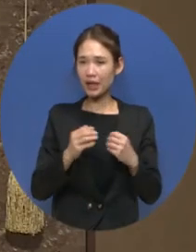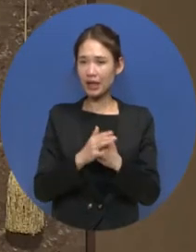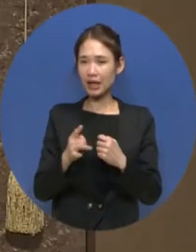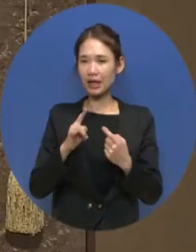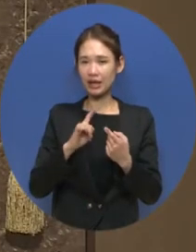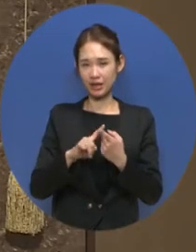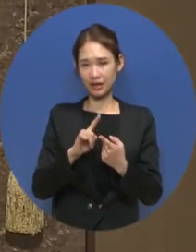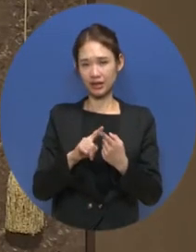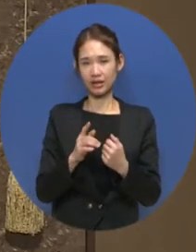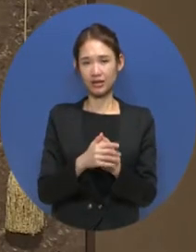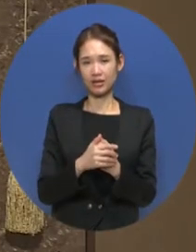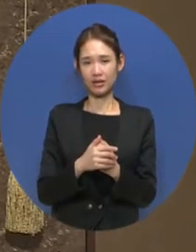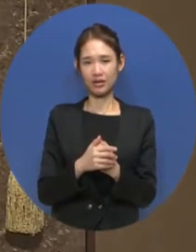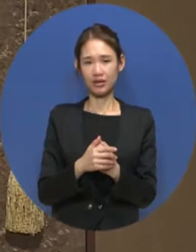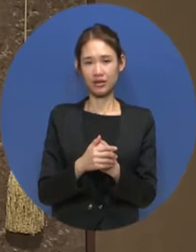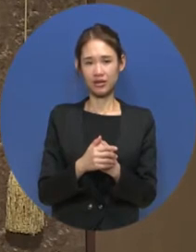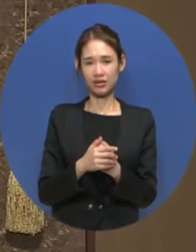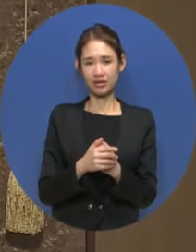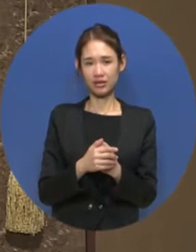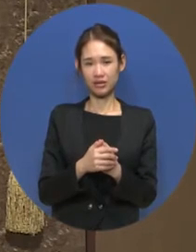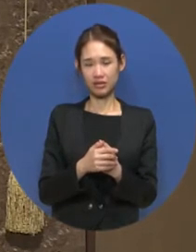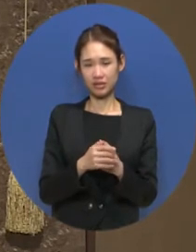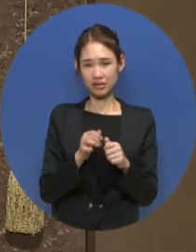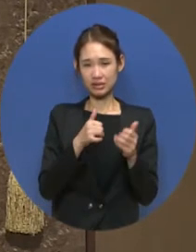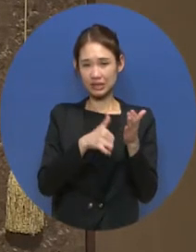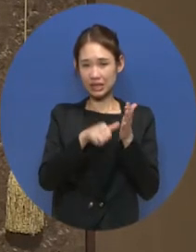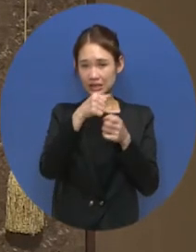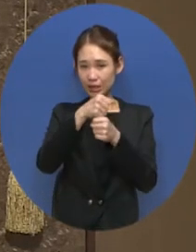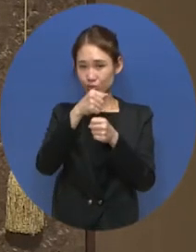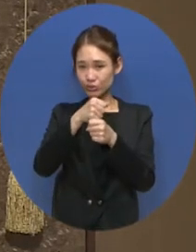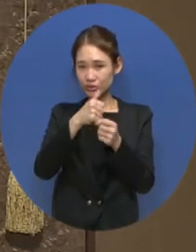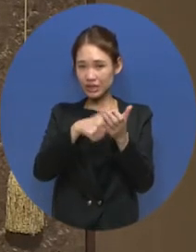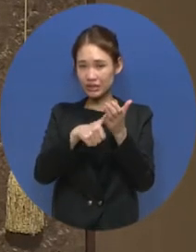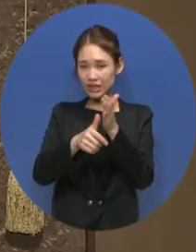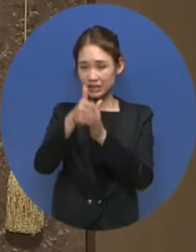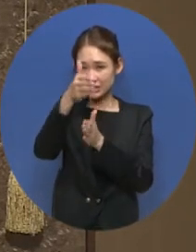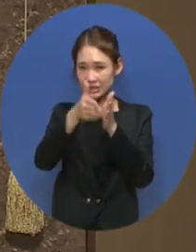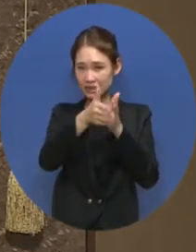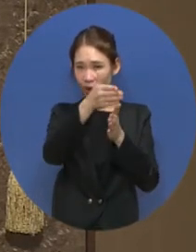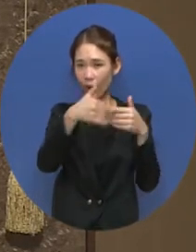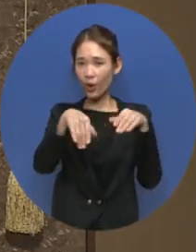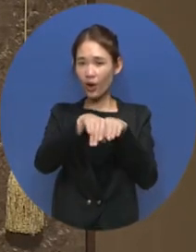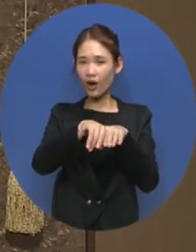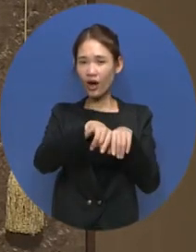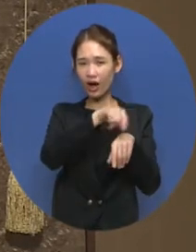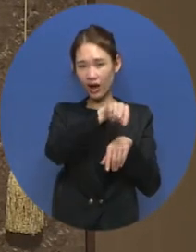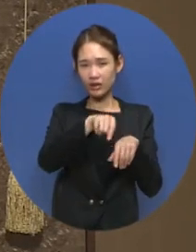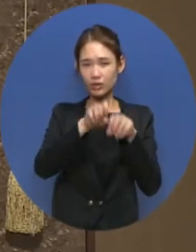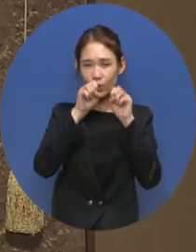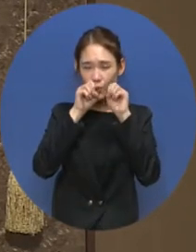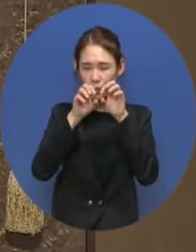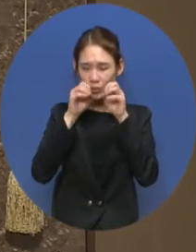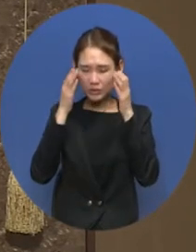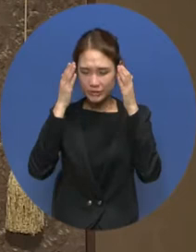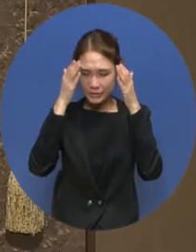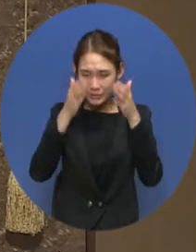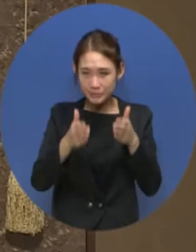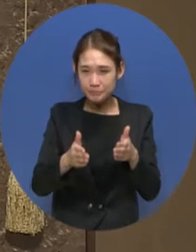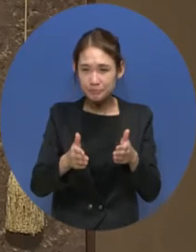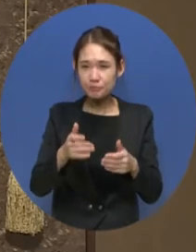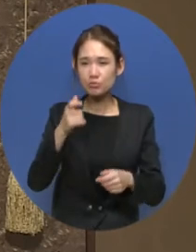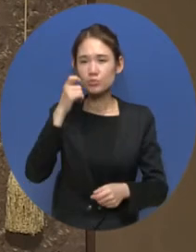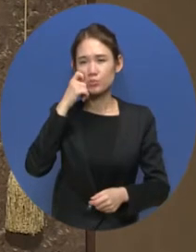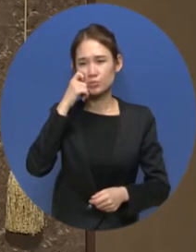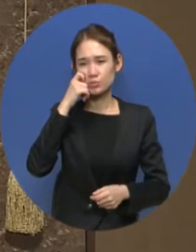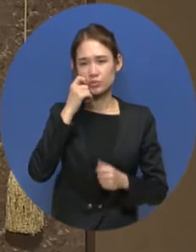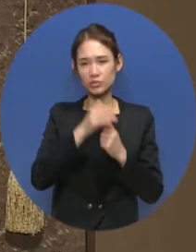부분도 없지 않아 있고, 그리고 이제 각그 생산품을 생산을 하고 있는 시설들에서도 사실 홍보에 집중을 하지 못하고 있습니다.